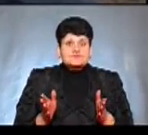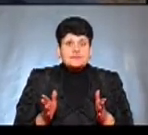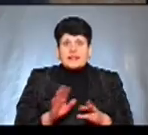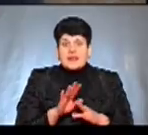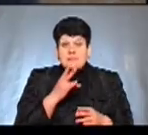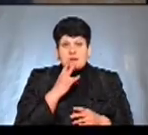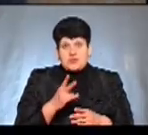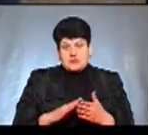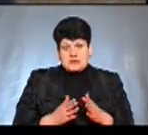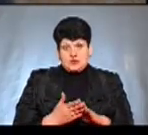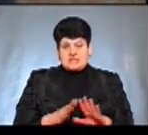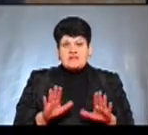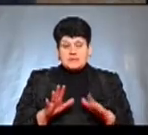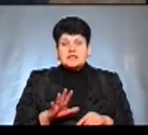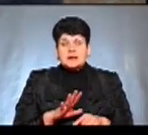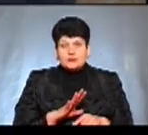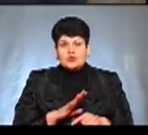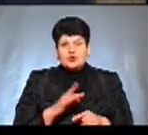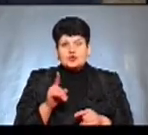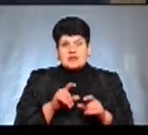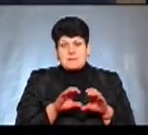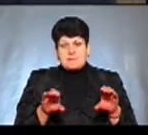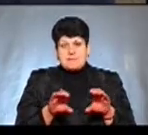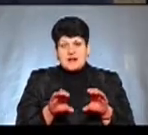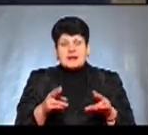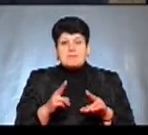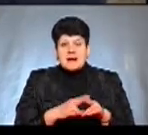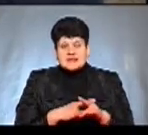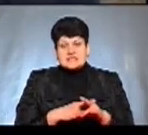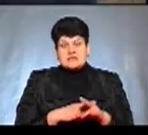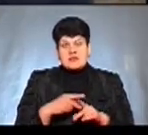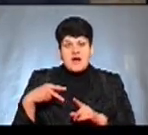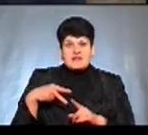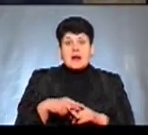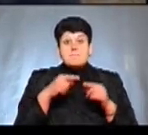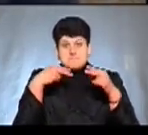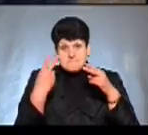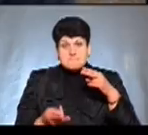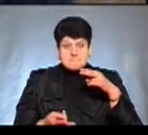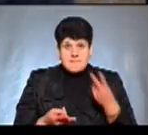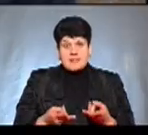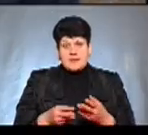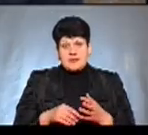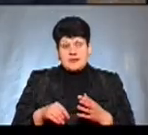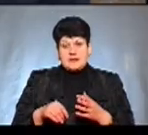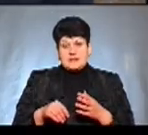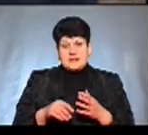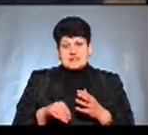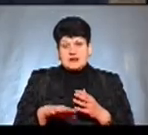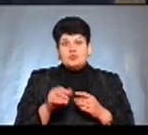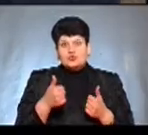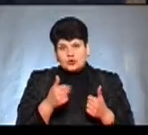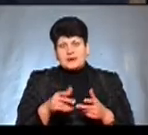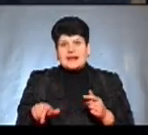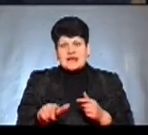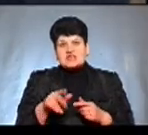непередбачувана ситуація. Випадки такі були, що ті балки без ніякого навантаження падали на землю. Ну добре, де є річка, впали в річку,